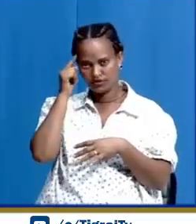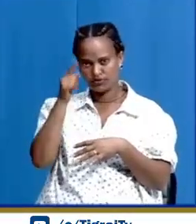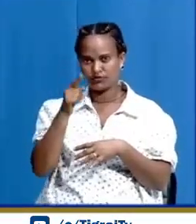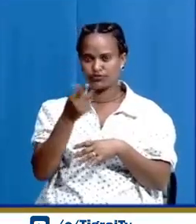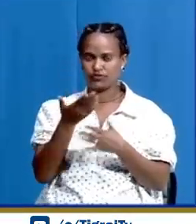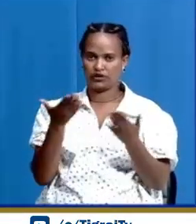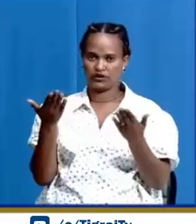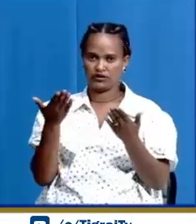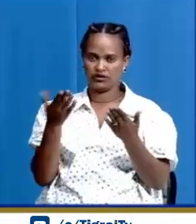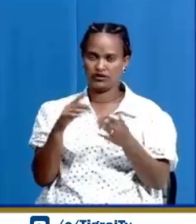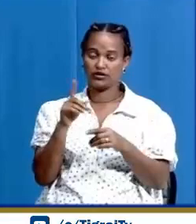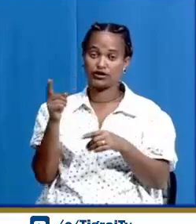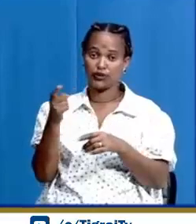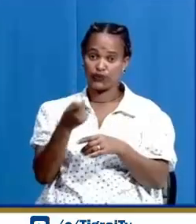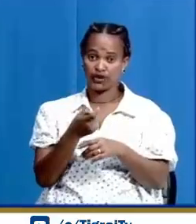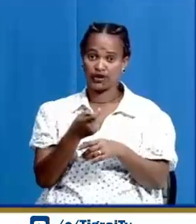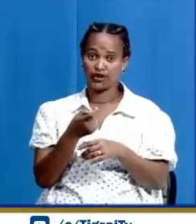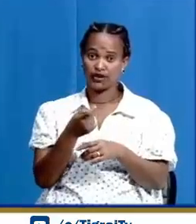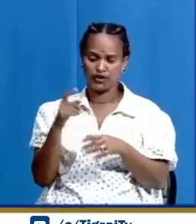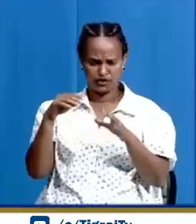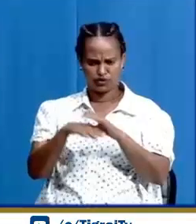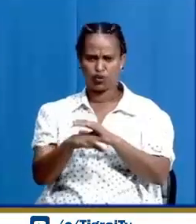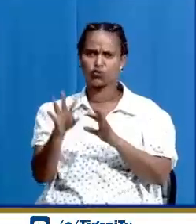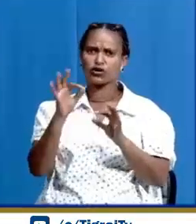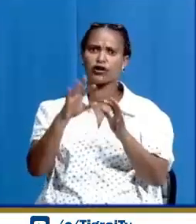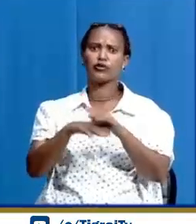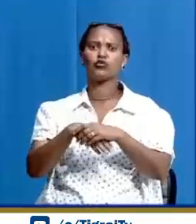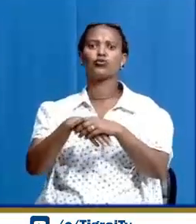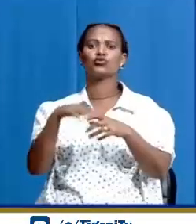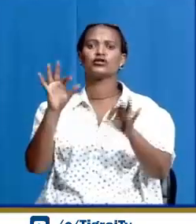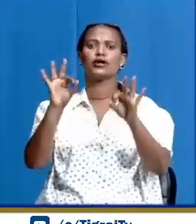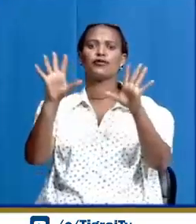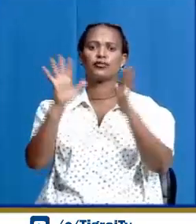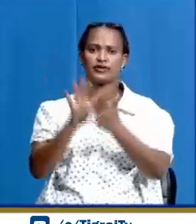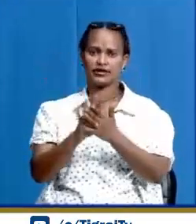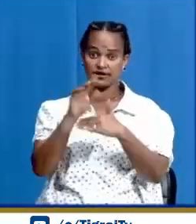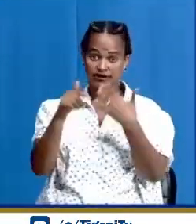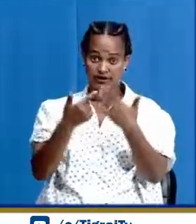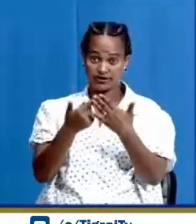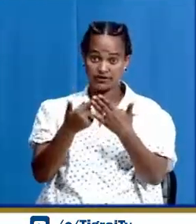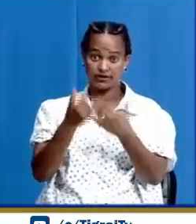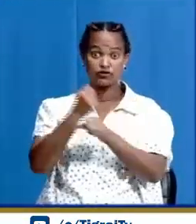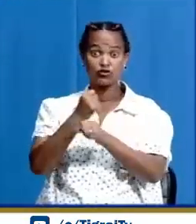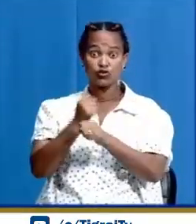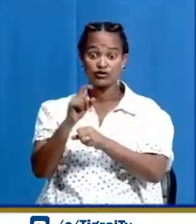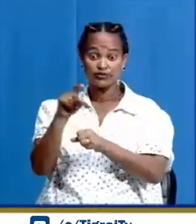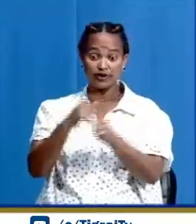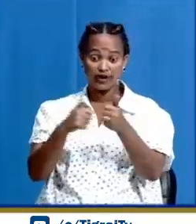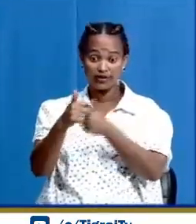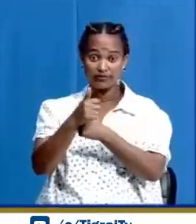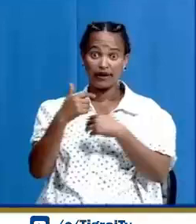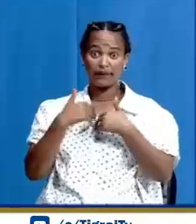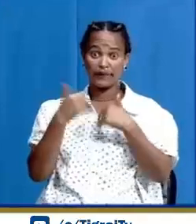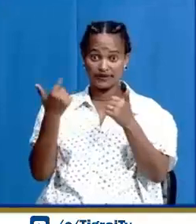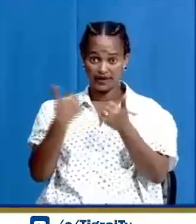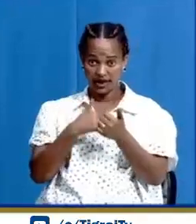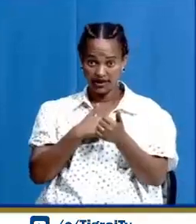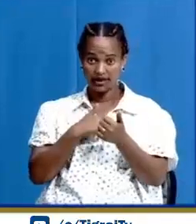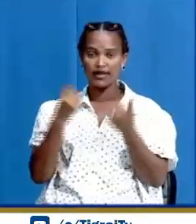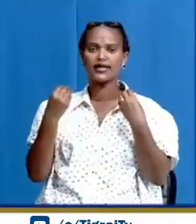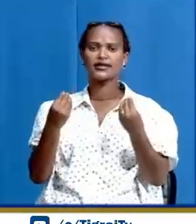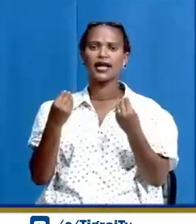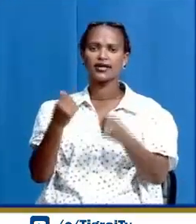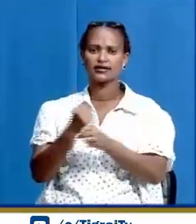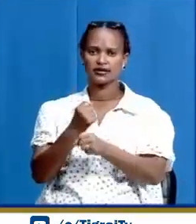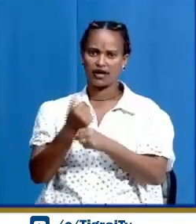ተድነሉ ስለዘይኮነ ይእተው ፀገም የብሉ መውፅ የብሎምን። ስለዚ ክንሰርሑ ዝግበአና ቅድሚያ ከም መንእሰይ ኣነ እንታይ ክሰርሕ ኣለኒ